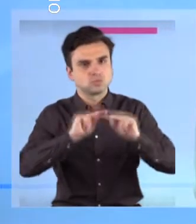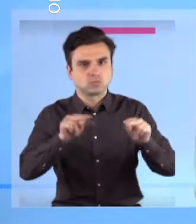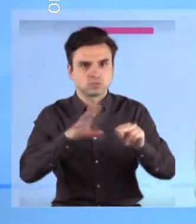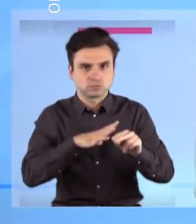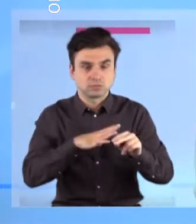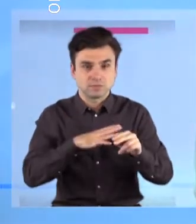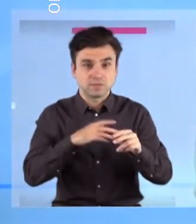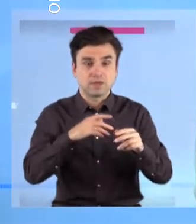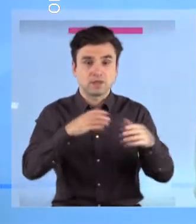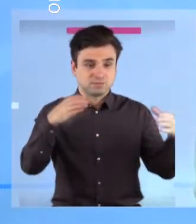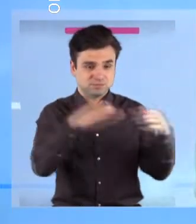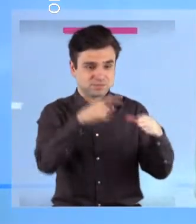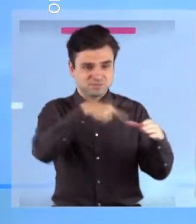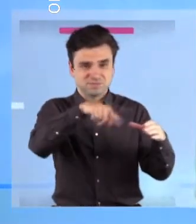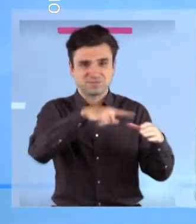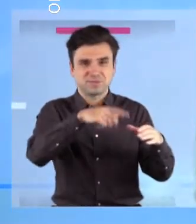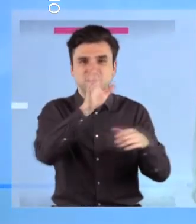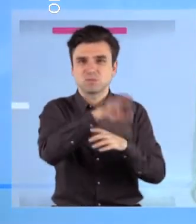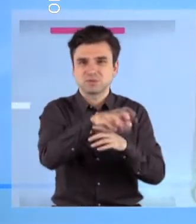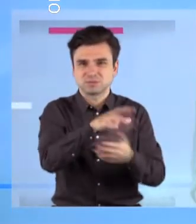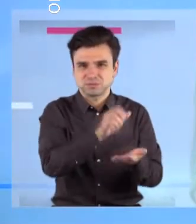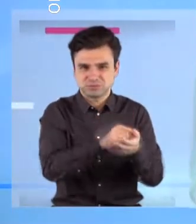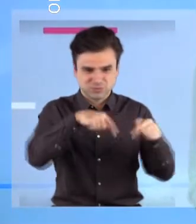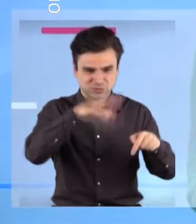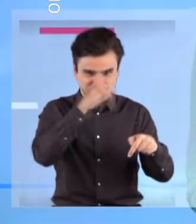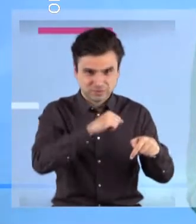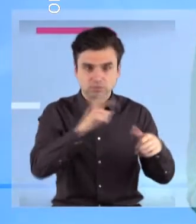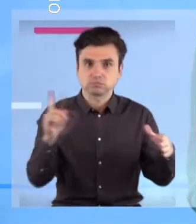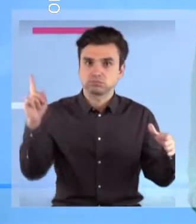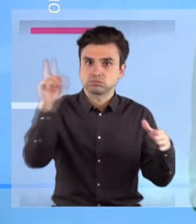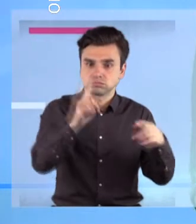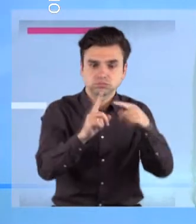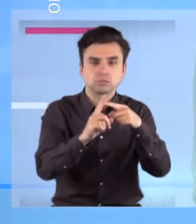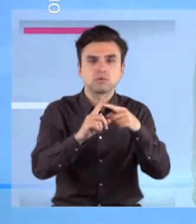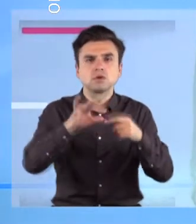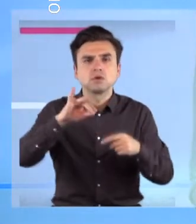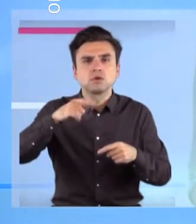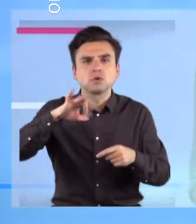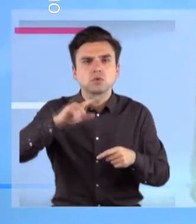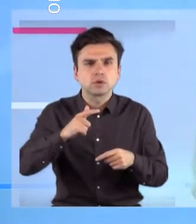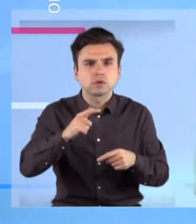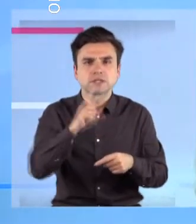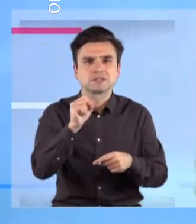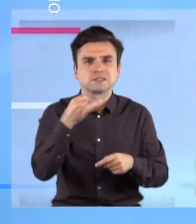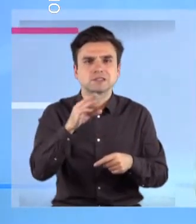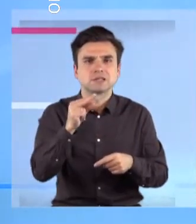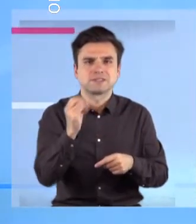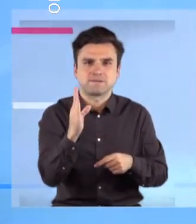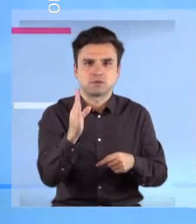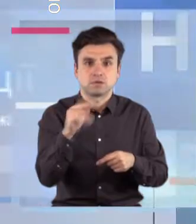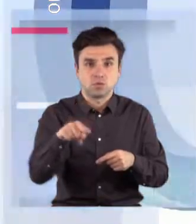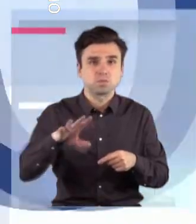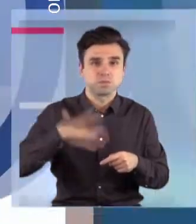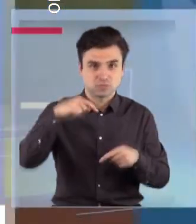та поділитись отриманим за кордоном досвідом. Познайомився із відомим баскетболістом і Владислав Вороний.